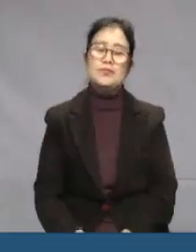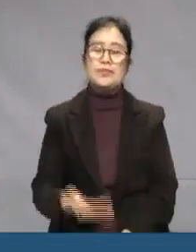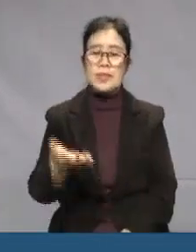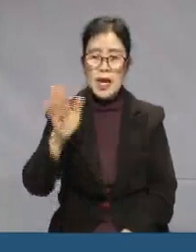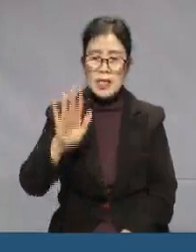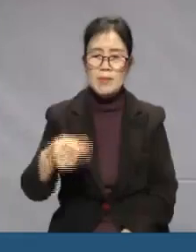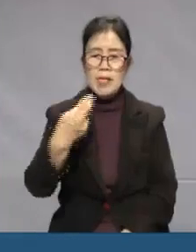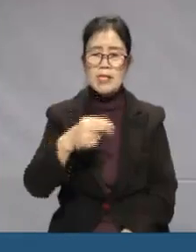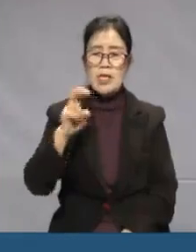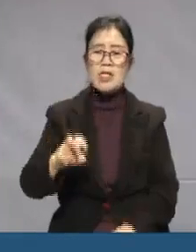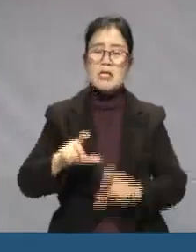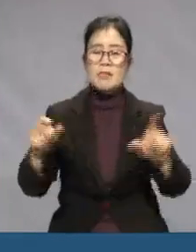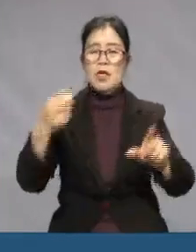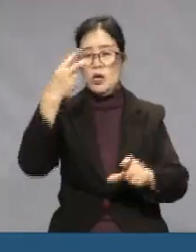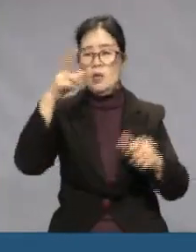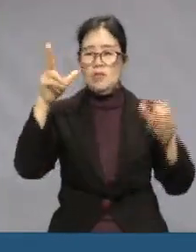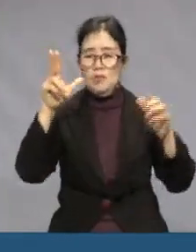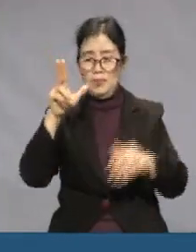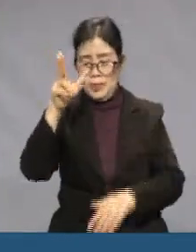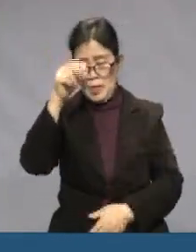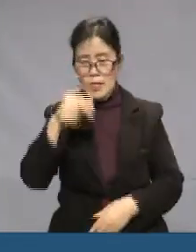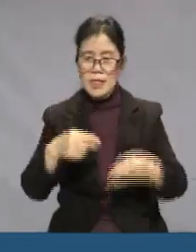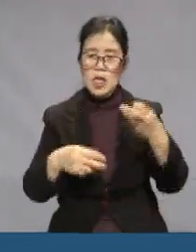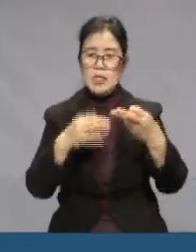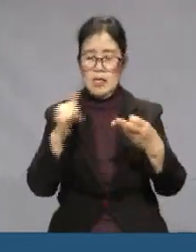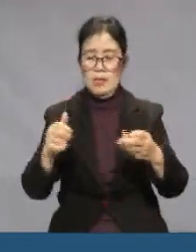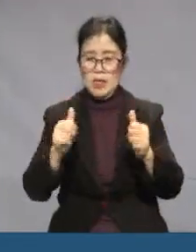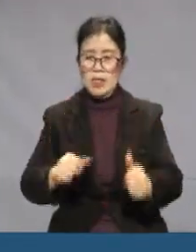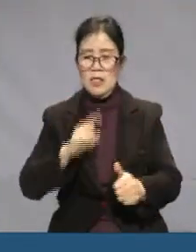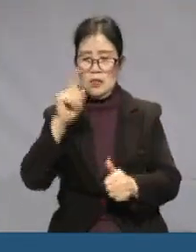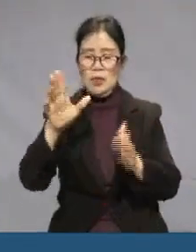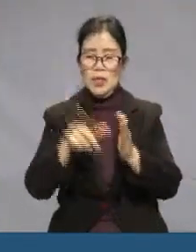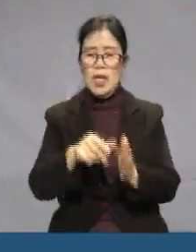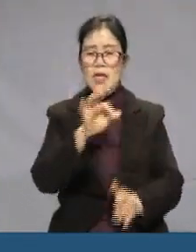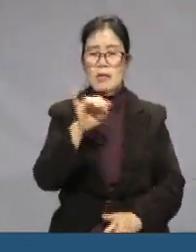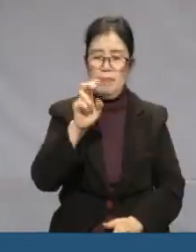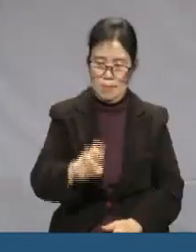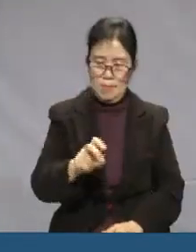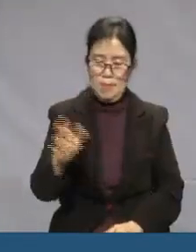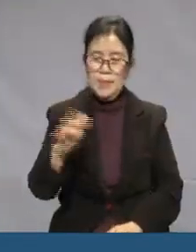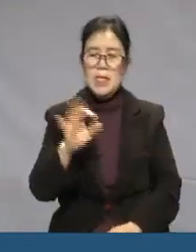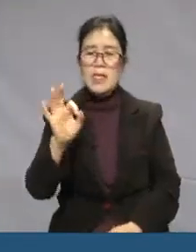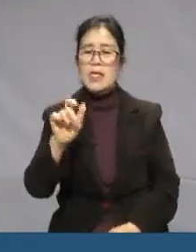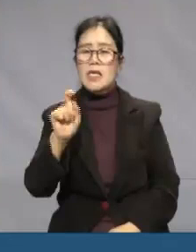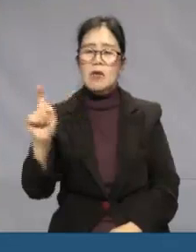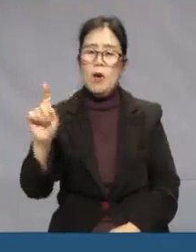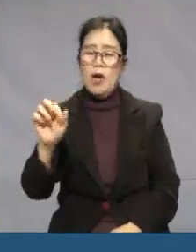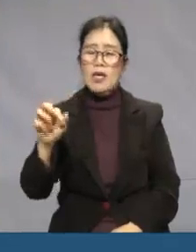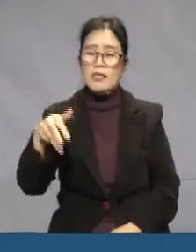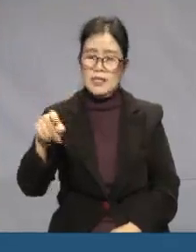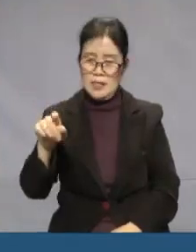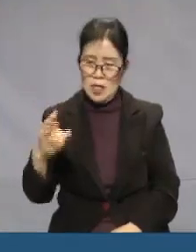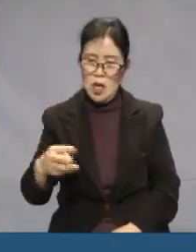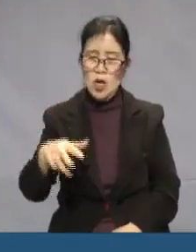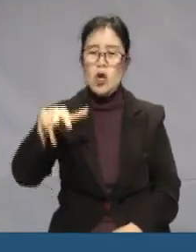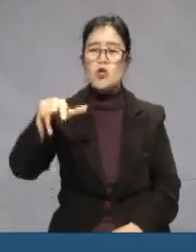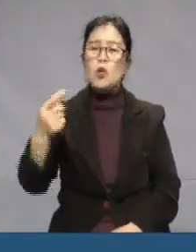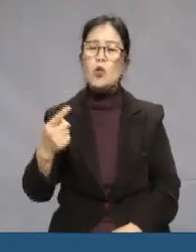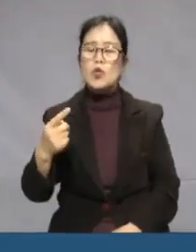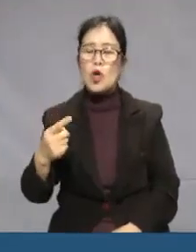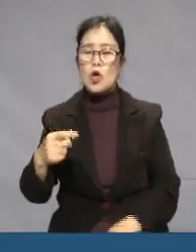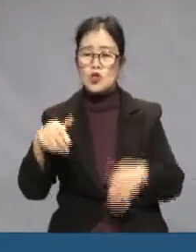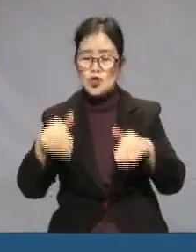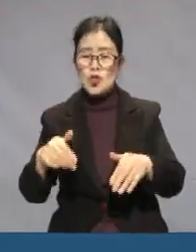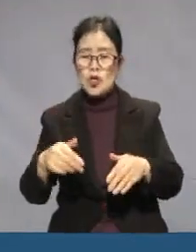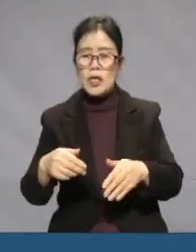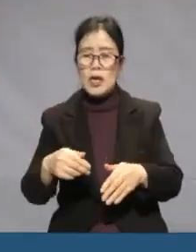하지만 2020년 검찰은 13명을 기소하면서 임 전 실장과 이광철 전 민정비서관, 조 전 수석의 범행